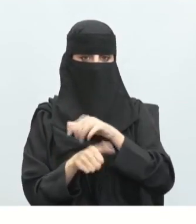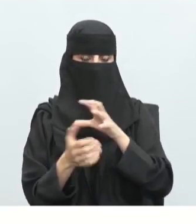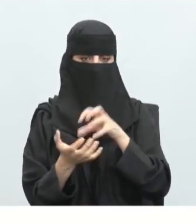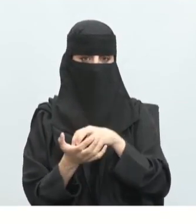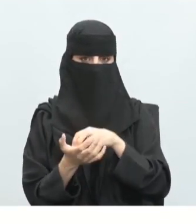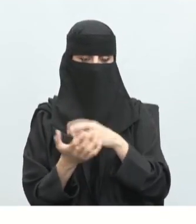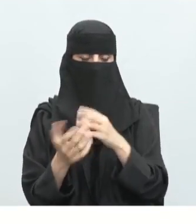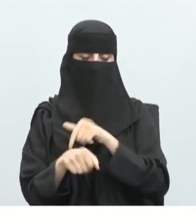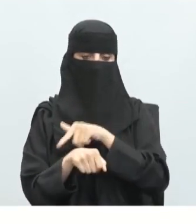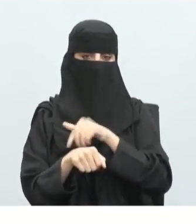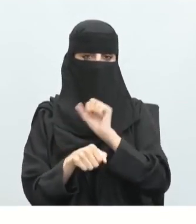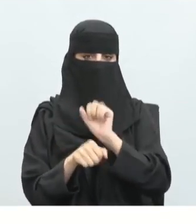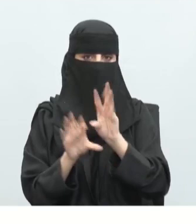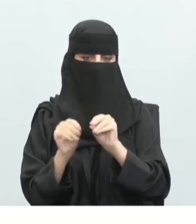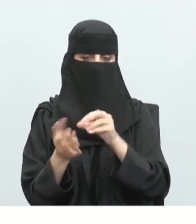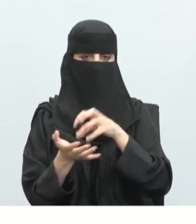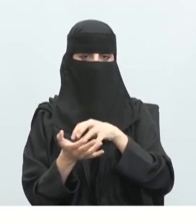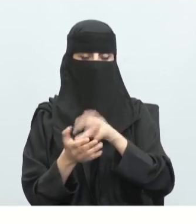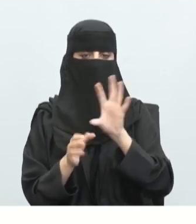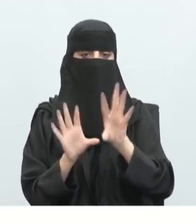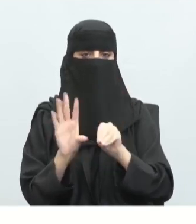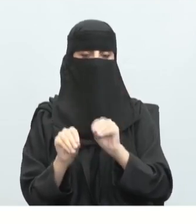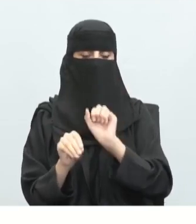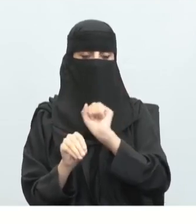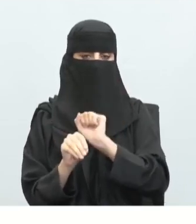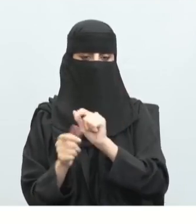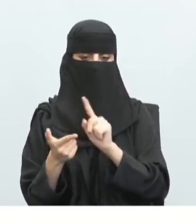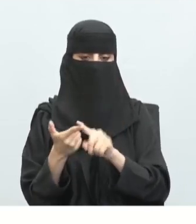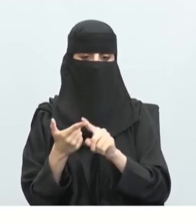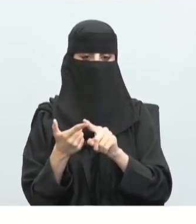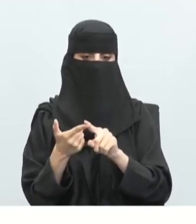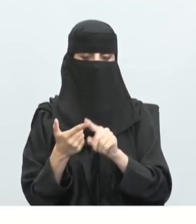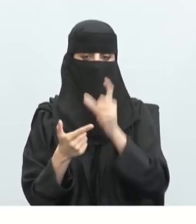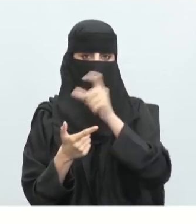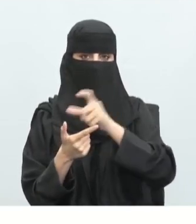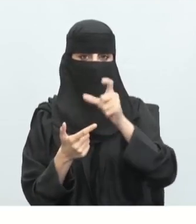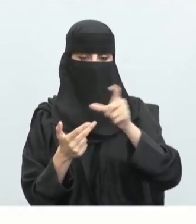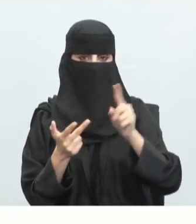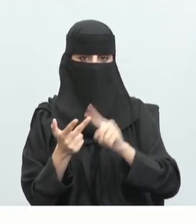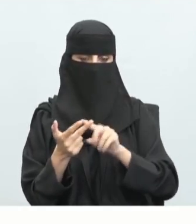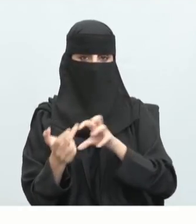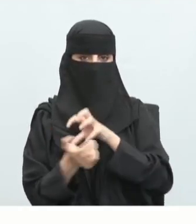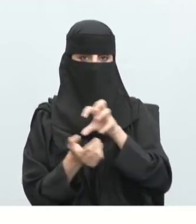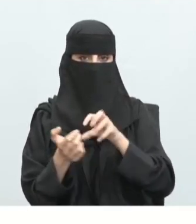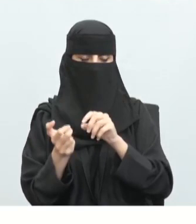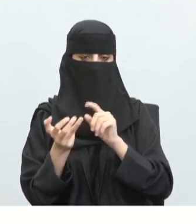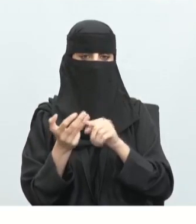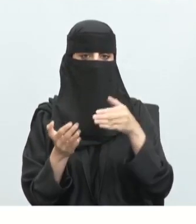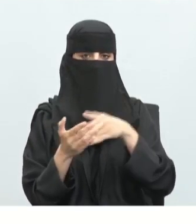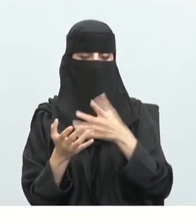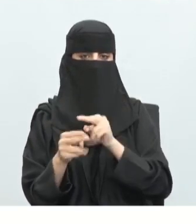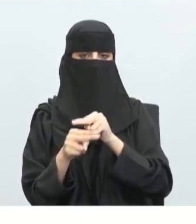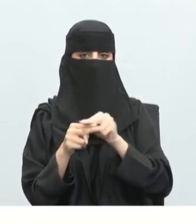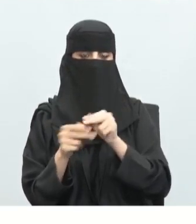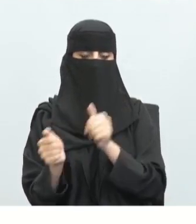المكان والزمان والشخصيات والمشكله والحل هذه عناصر القصه